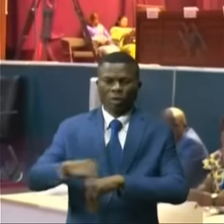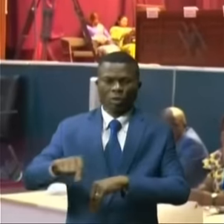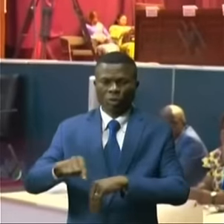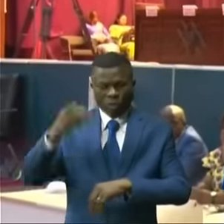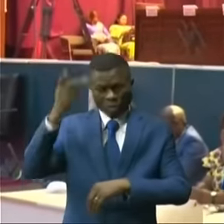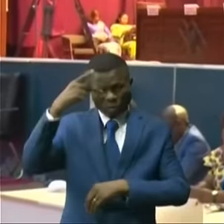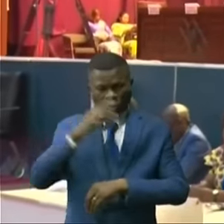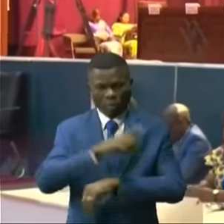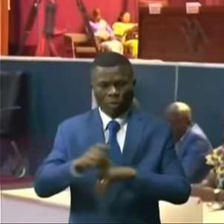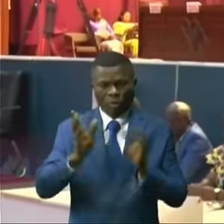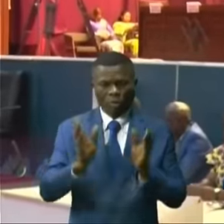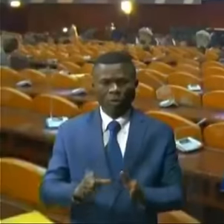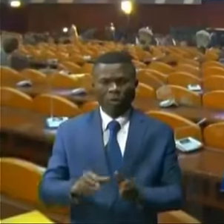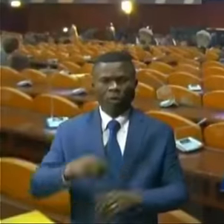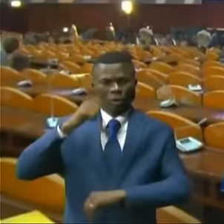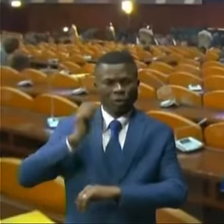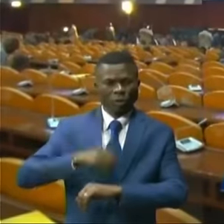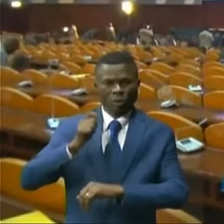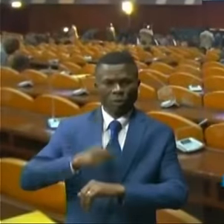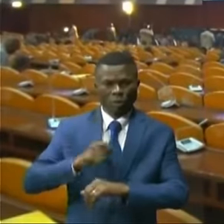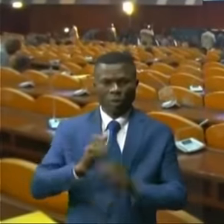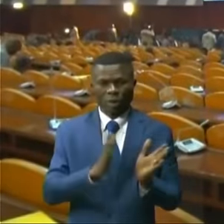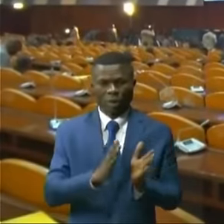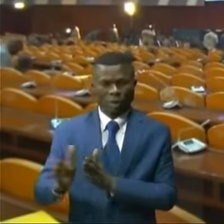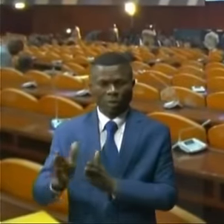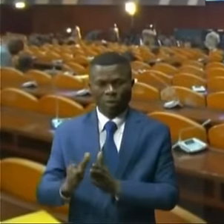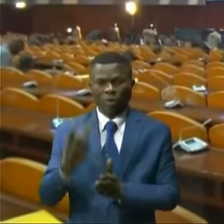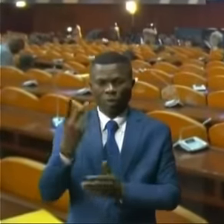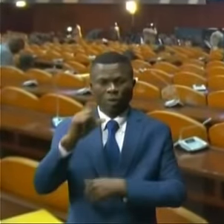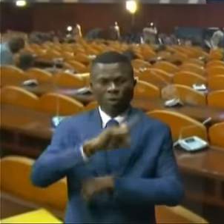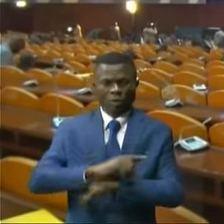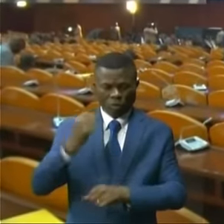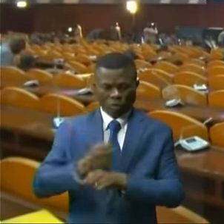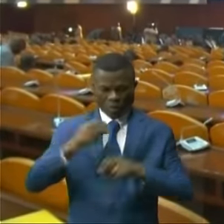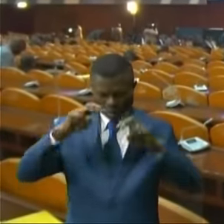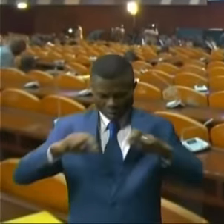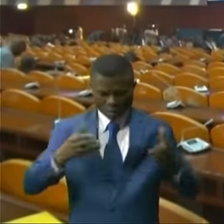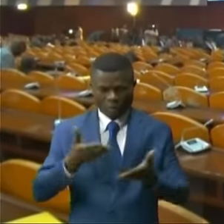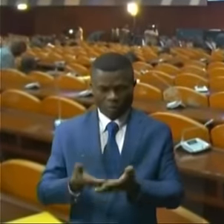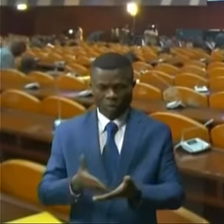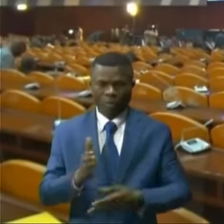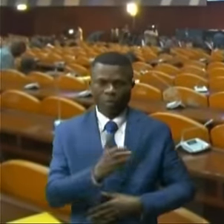politique administrative et juridique qui dispose de 2 jours de